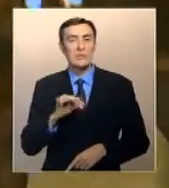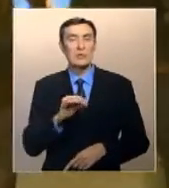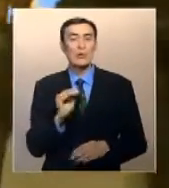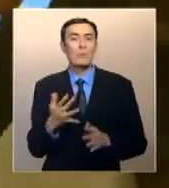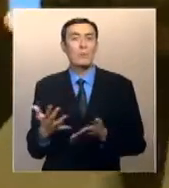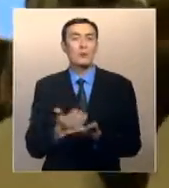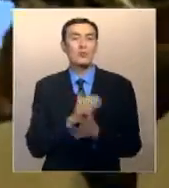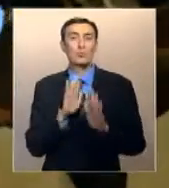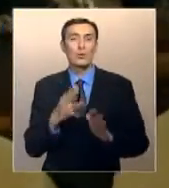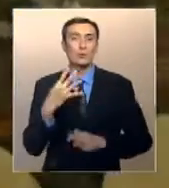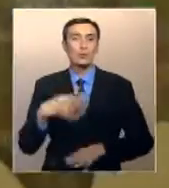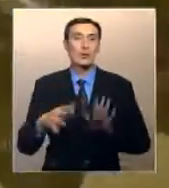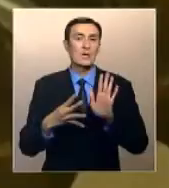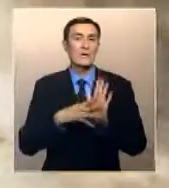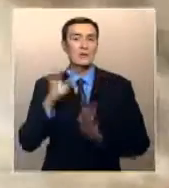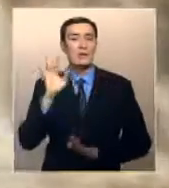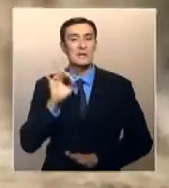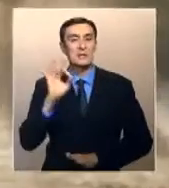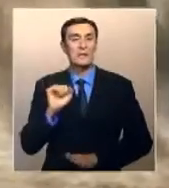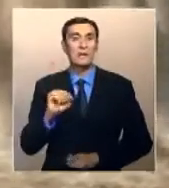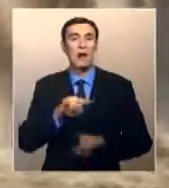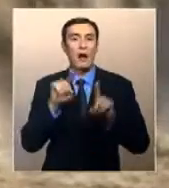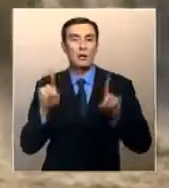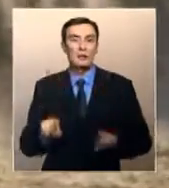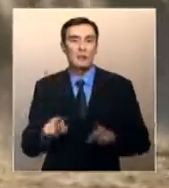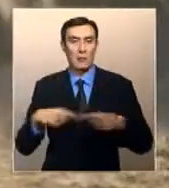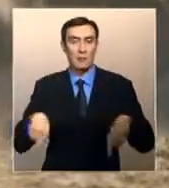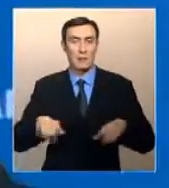достаться 49% акций компании.